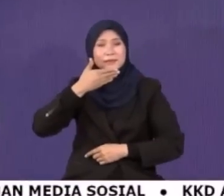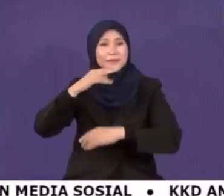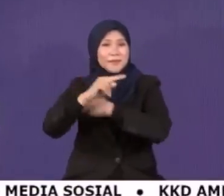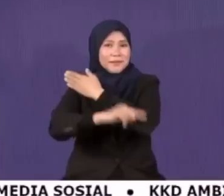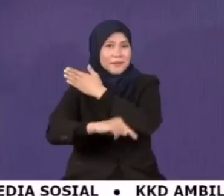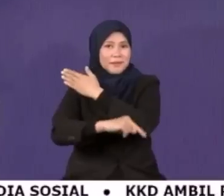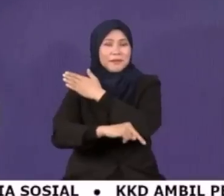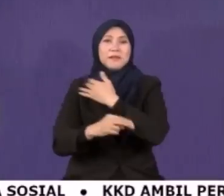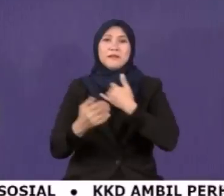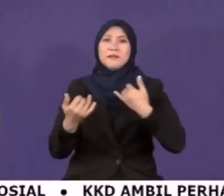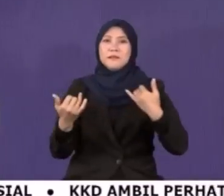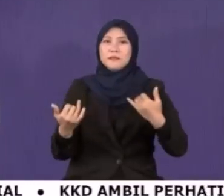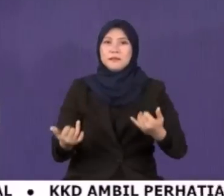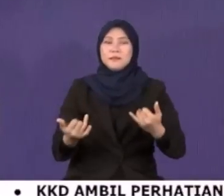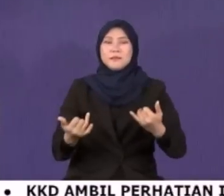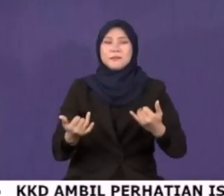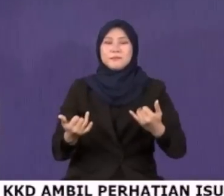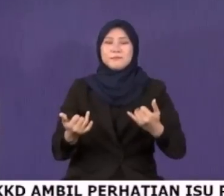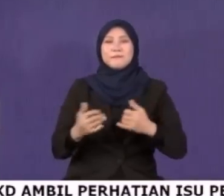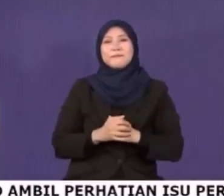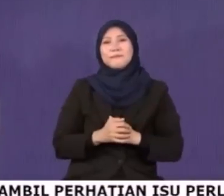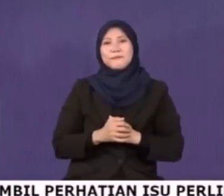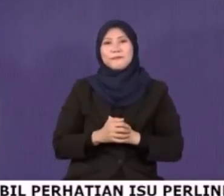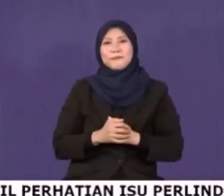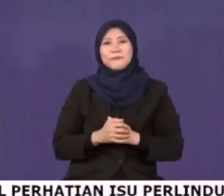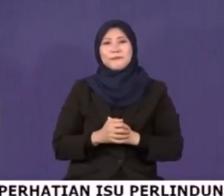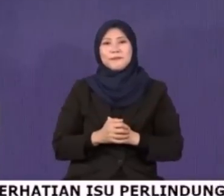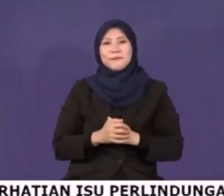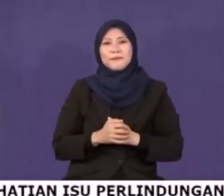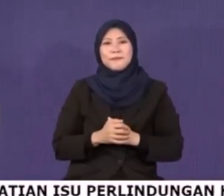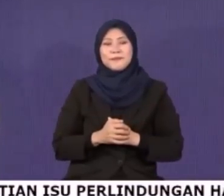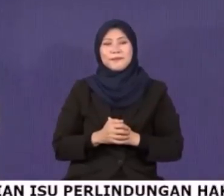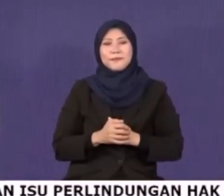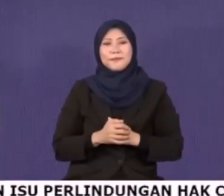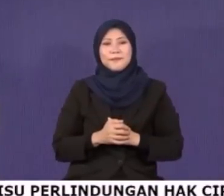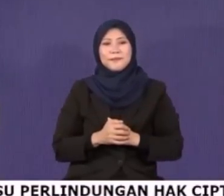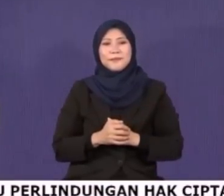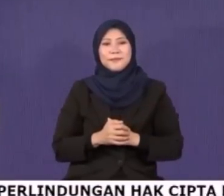menarik ialah bila Kementerian